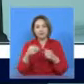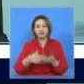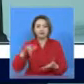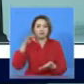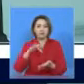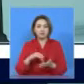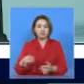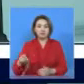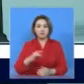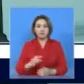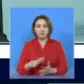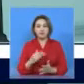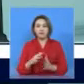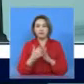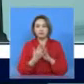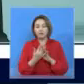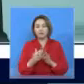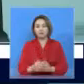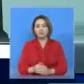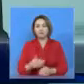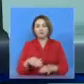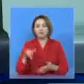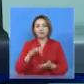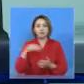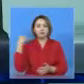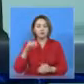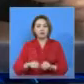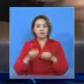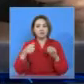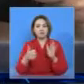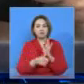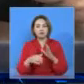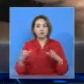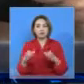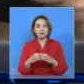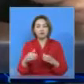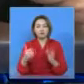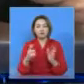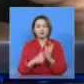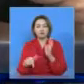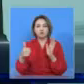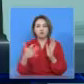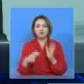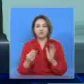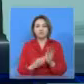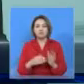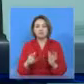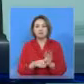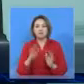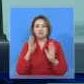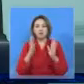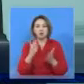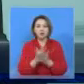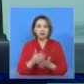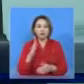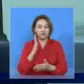городах, районах, крупных населенных пунктов по городу Актобе открыто 6 пунктов. На 757 земельных участках, где были